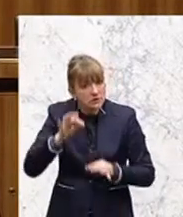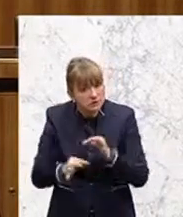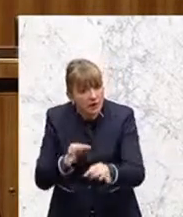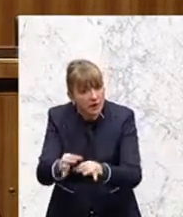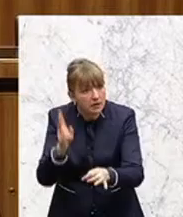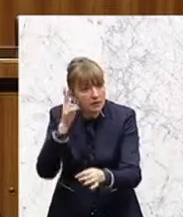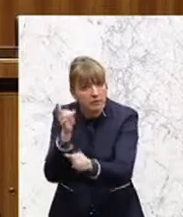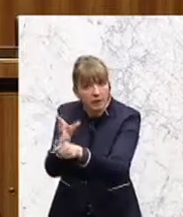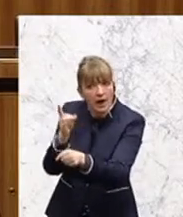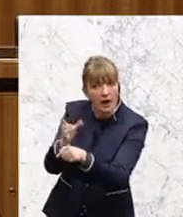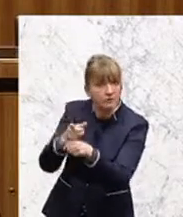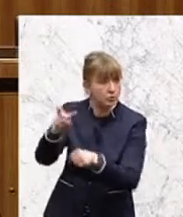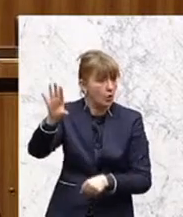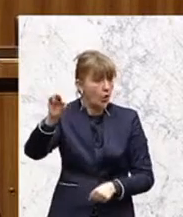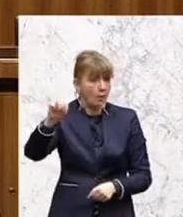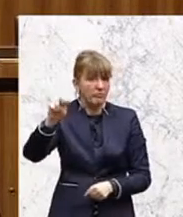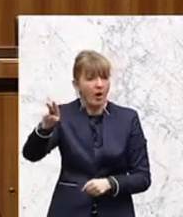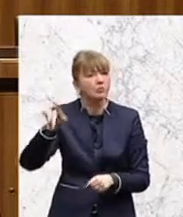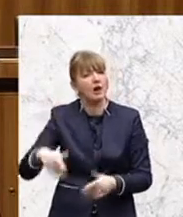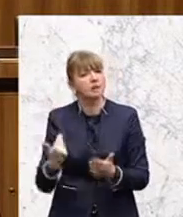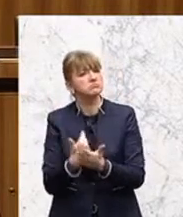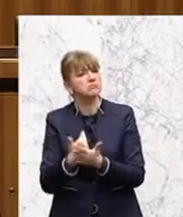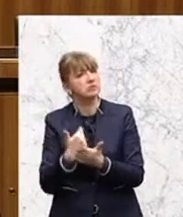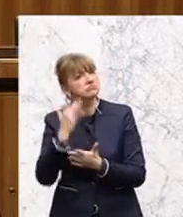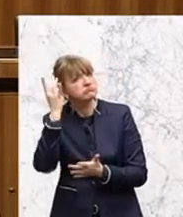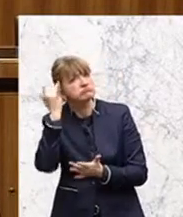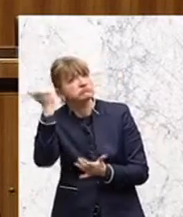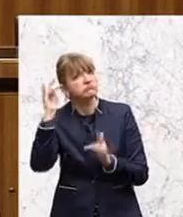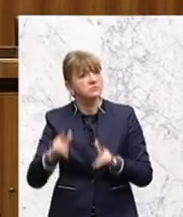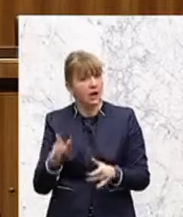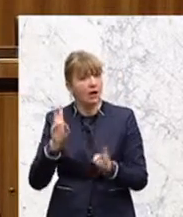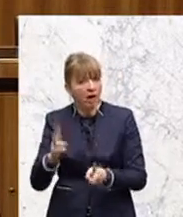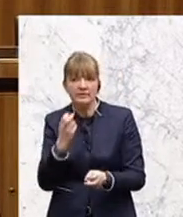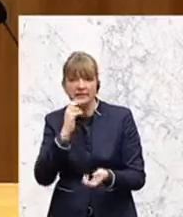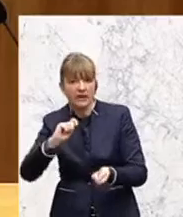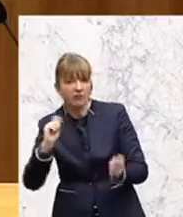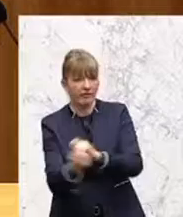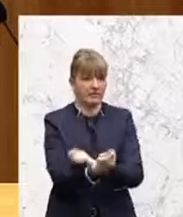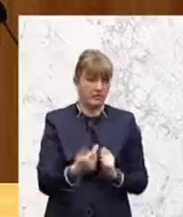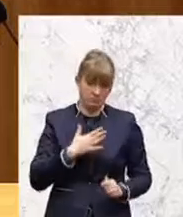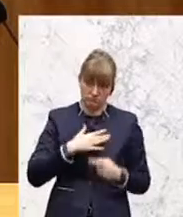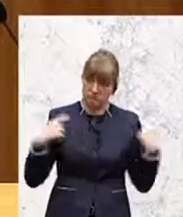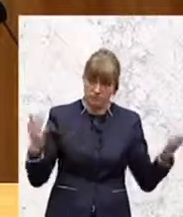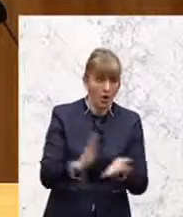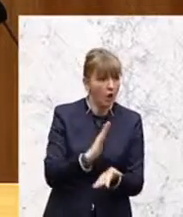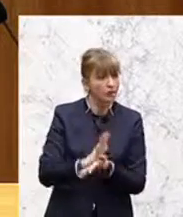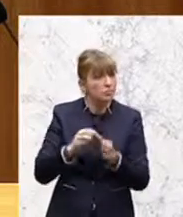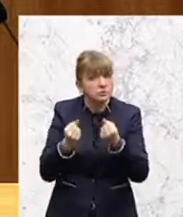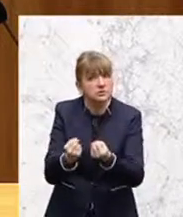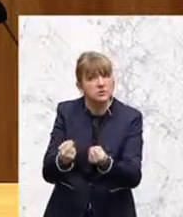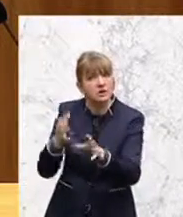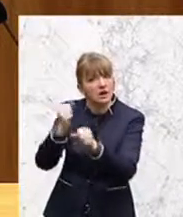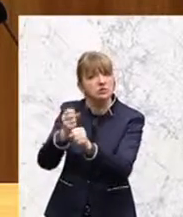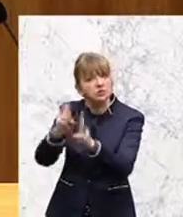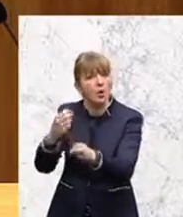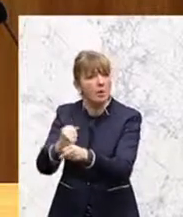zu beeinflussen. Die OMV hat genug Know-how, das wir gut für die Energiewende brauchen können. Und es ist unsere Aufgabe, sicherzustellen, dass sie